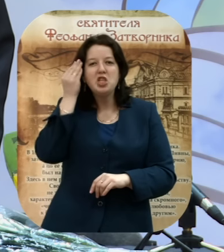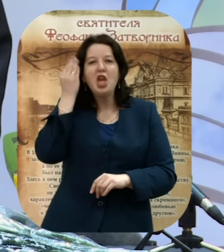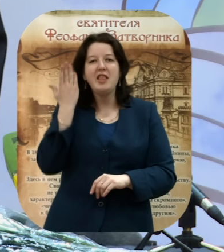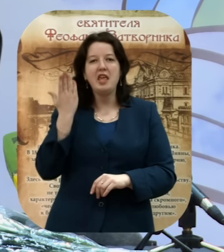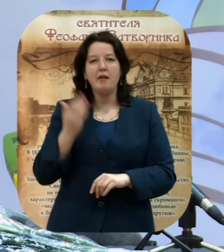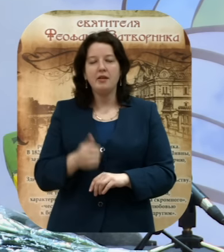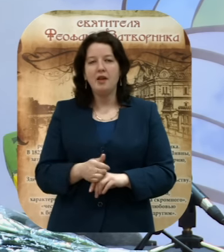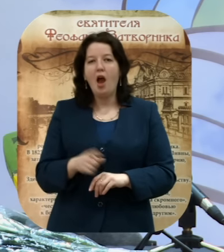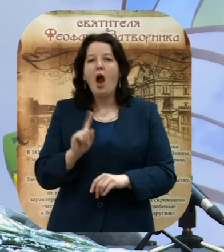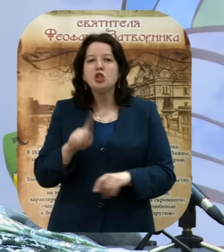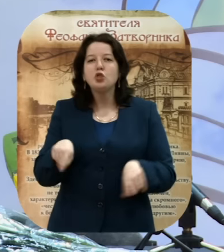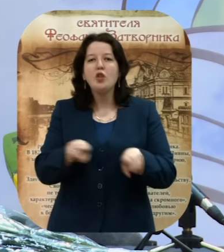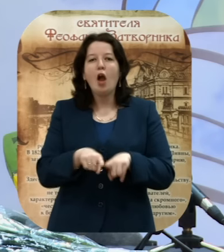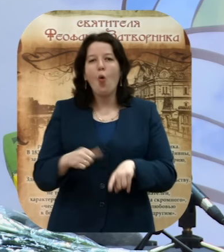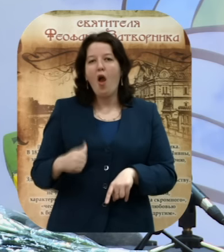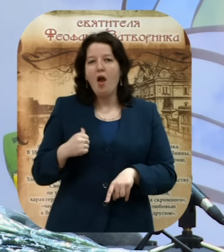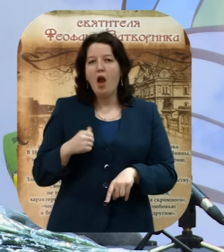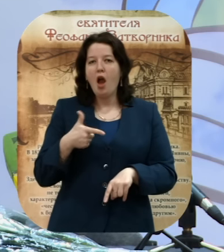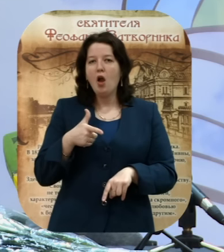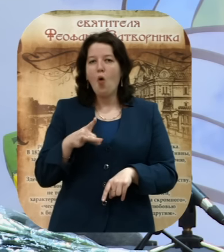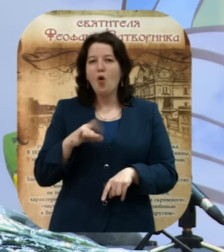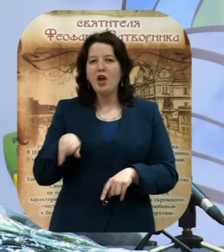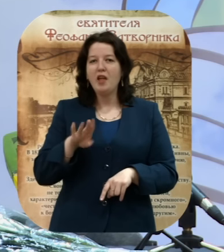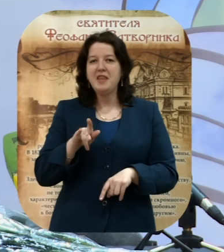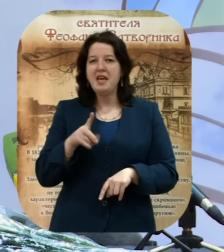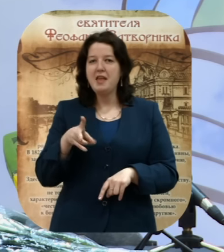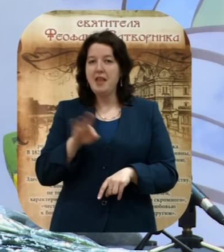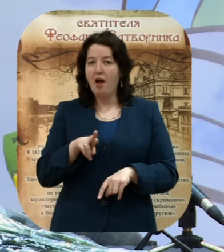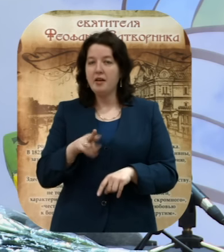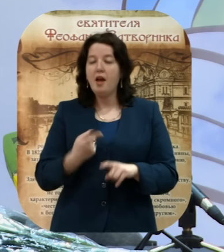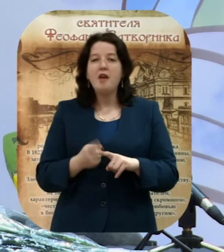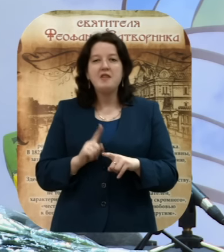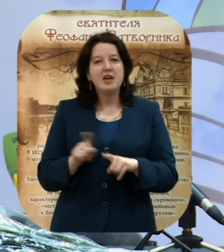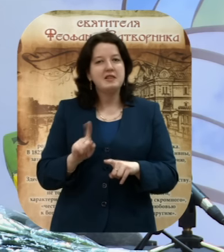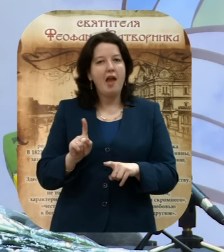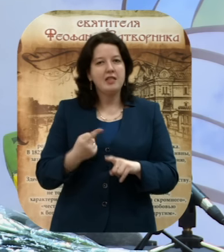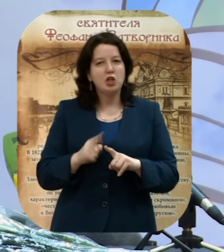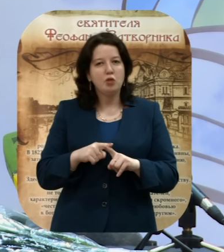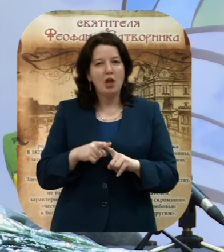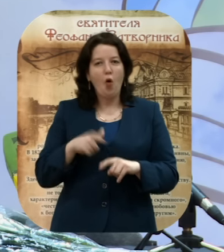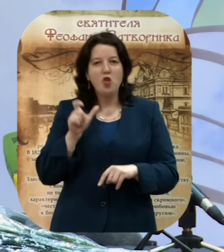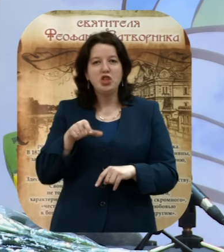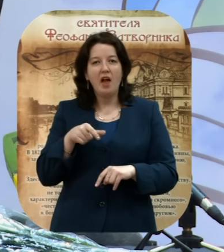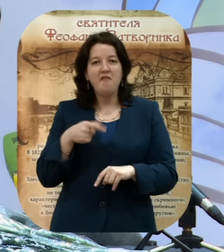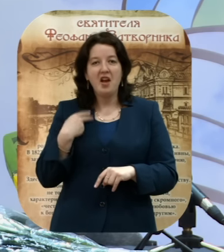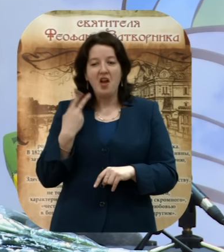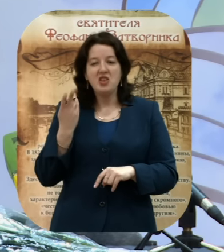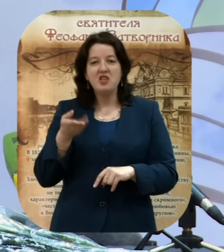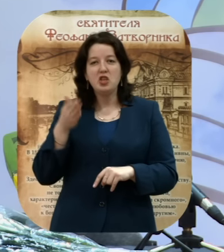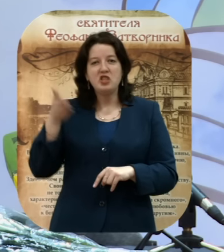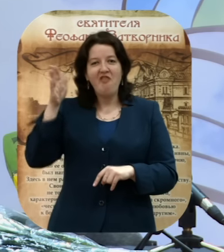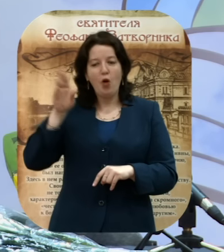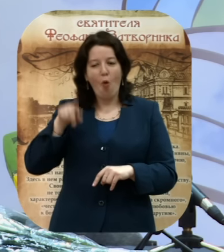Самомнение. А что такое гордыня? Гордыня – это есть ничто, и когда я сверху вниз смотрю на других